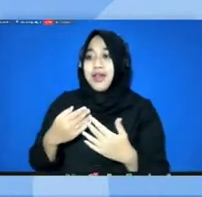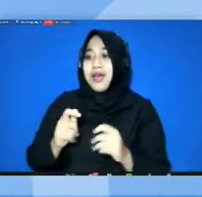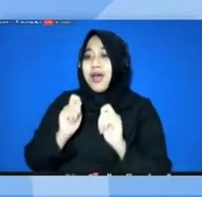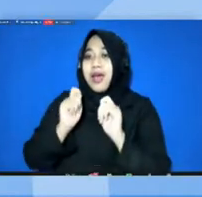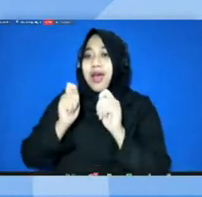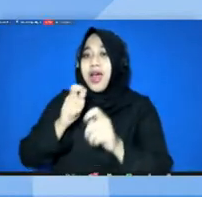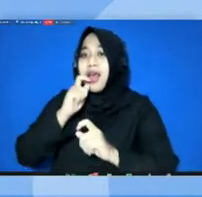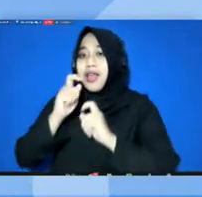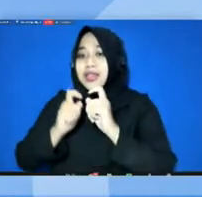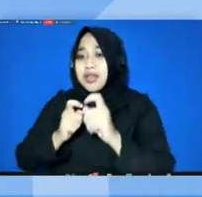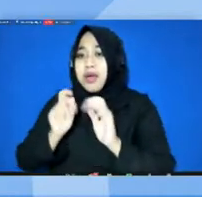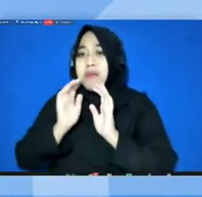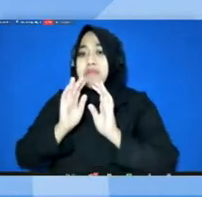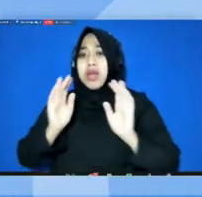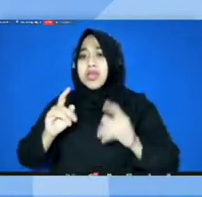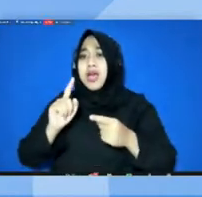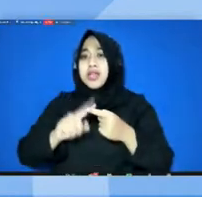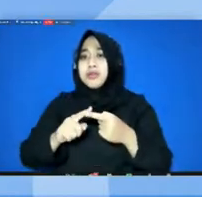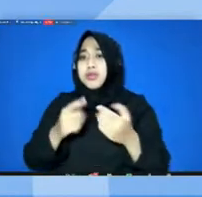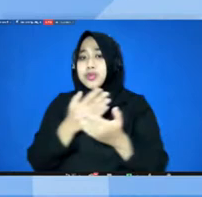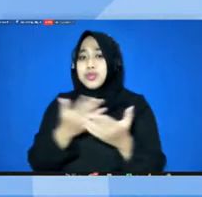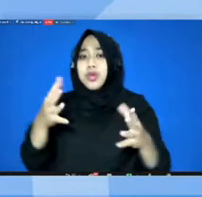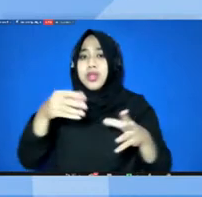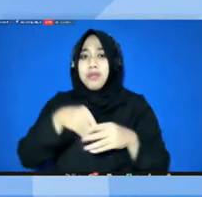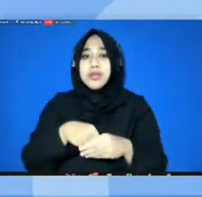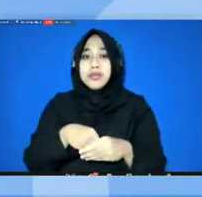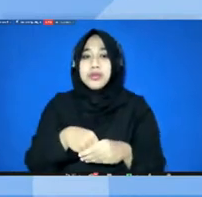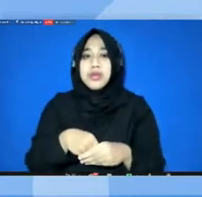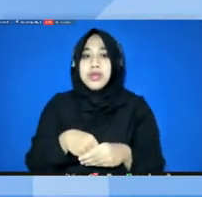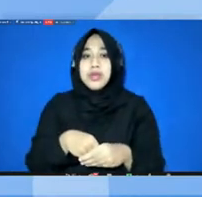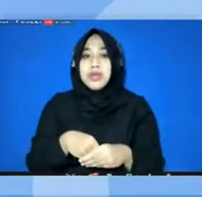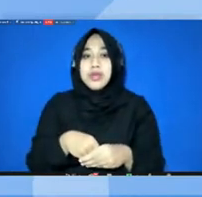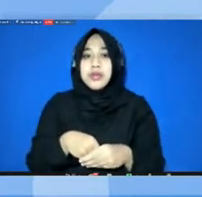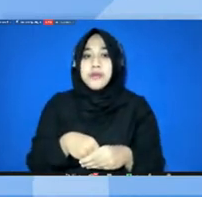sudah banyak sekali yang masuk.